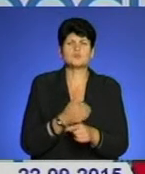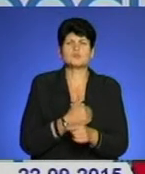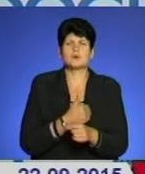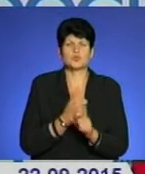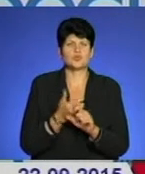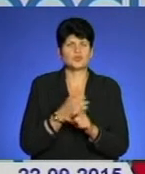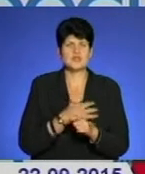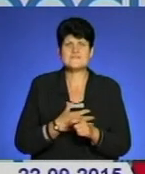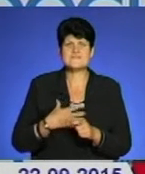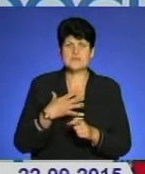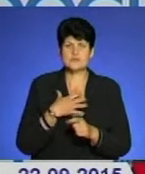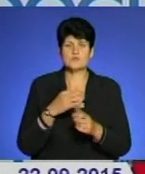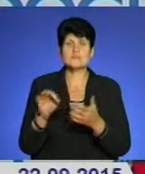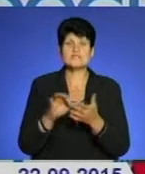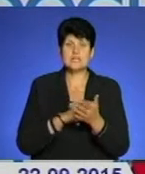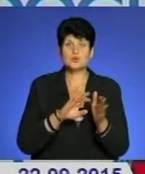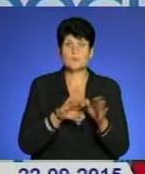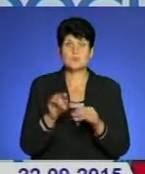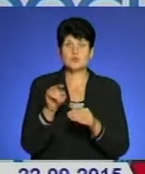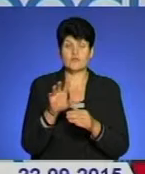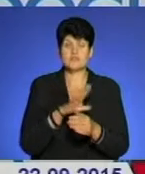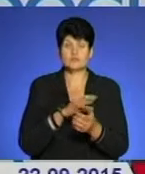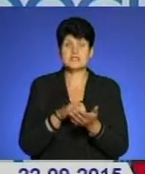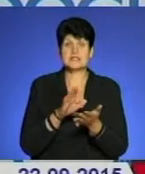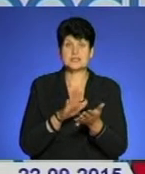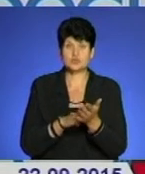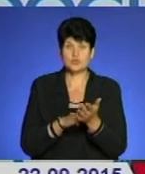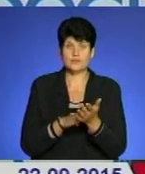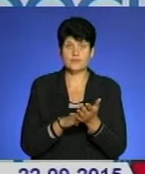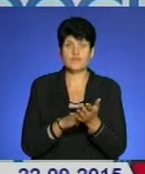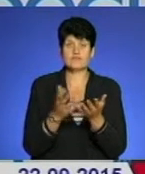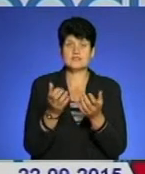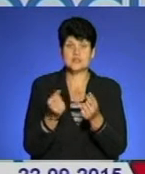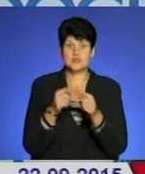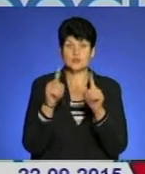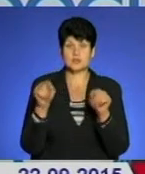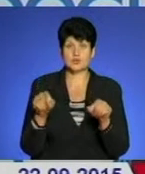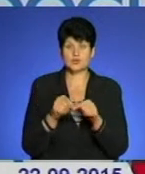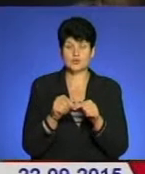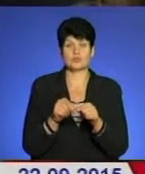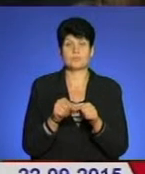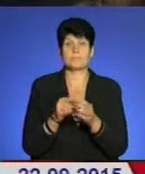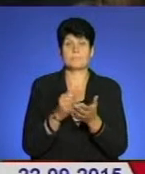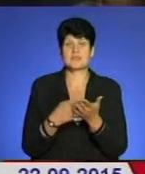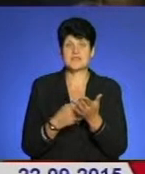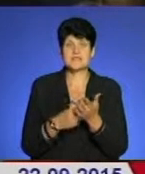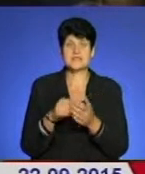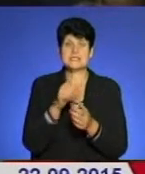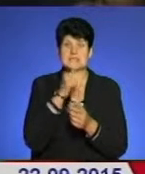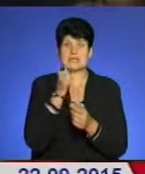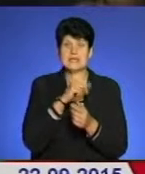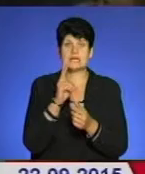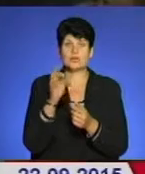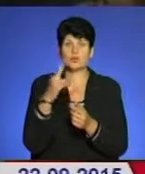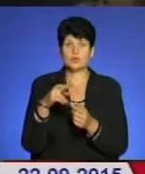дуже важливо, щоб ви одразу після того, як вас було зареєстровано, взяли сторіночку підтвердження із секретним кодом. Нелегальну фірму